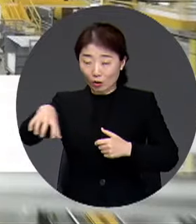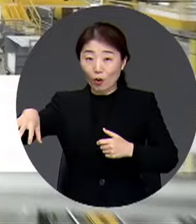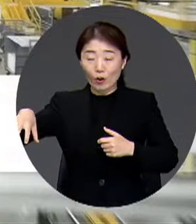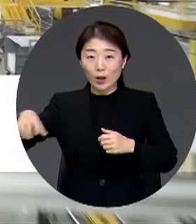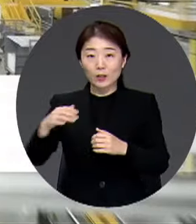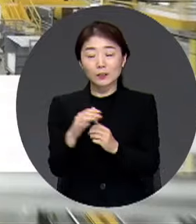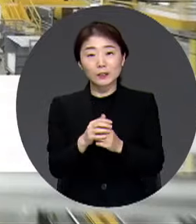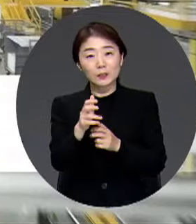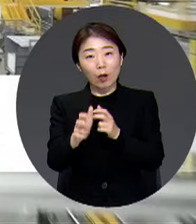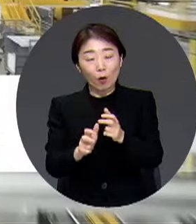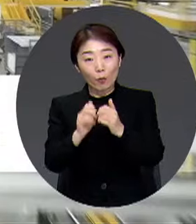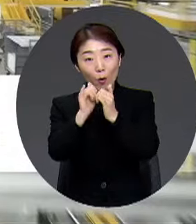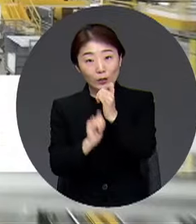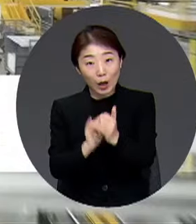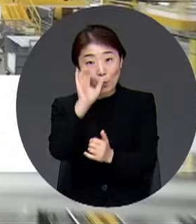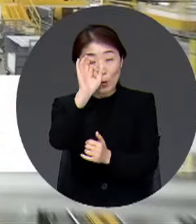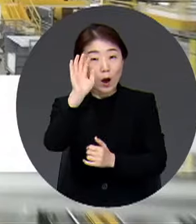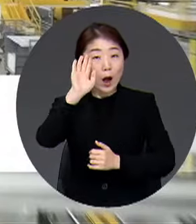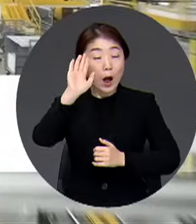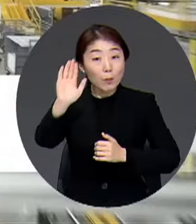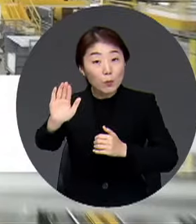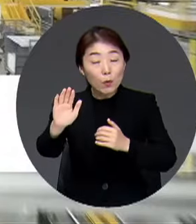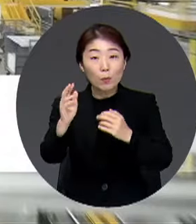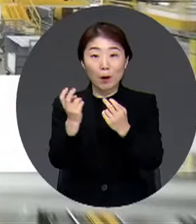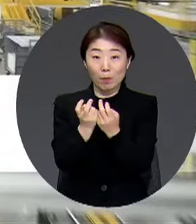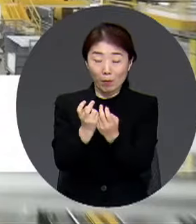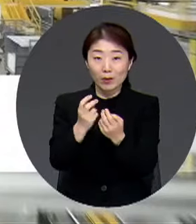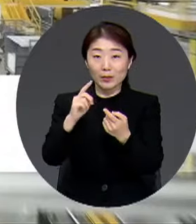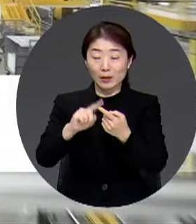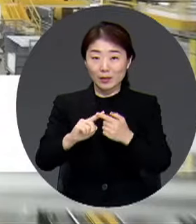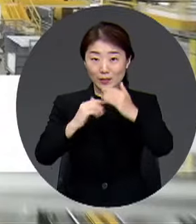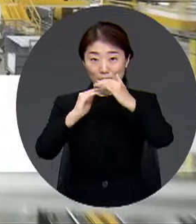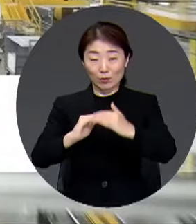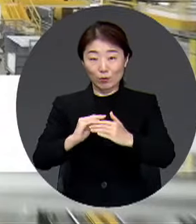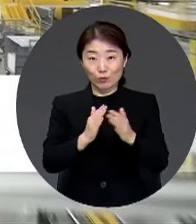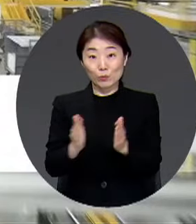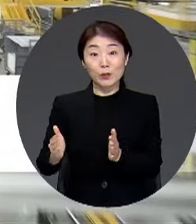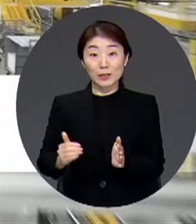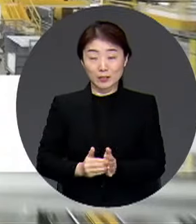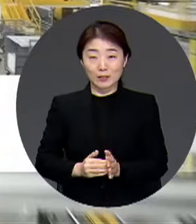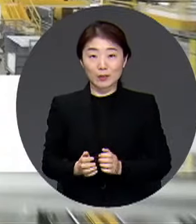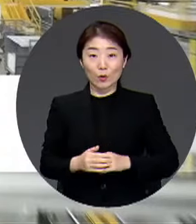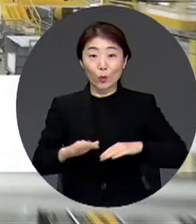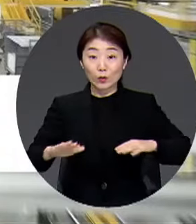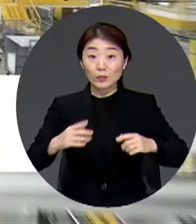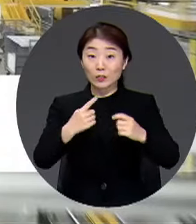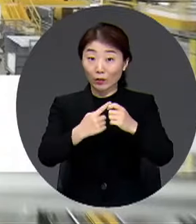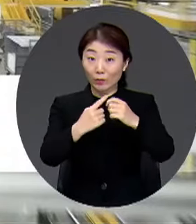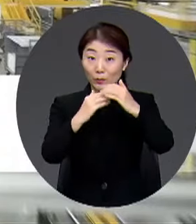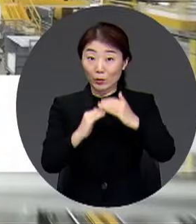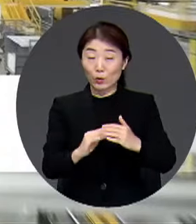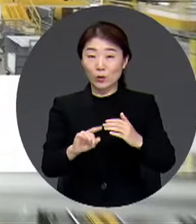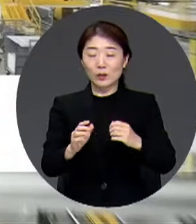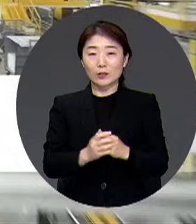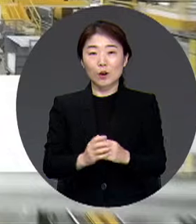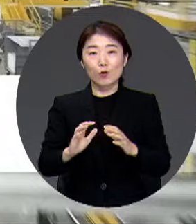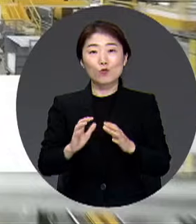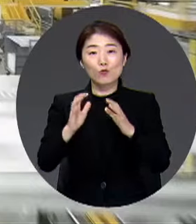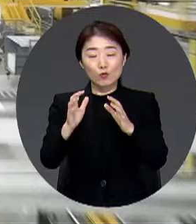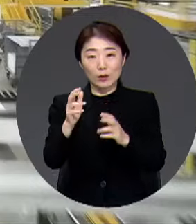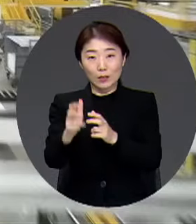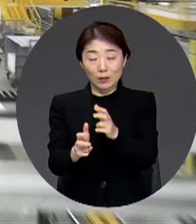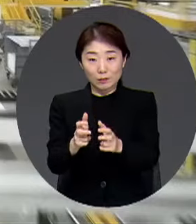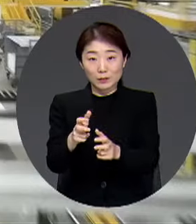역사를 되짚어보고 앞으로 나아갈 방향을 모색하는 기획 뉴스를 마련했습니다. 오늘은 그 첫 순서로 창원